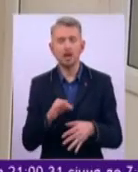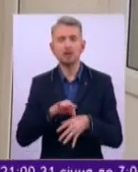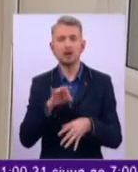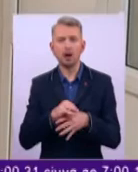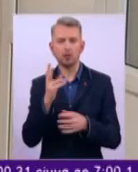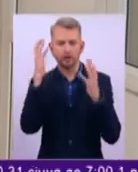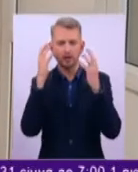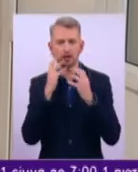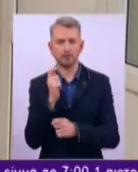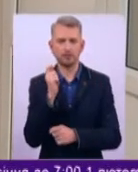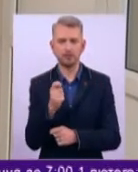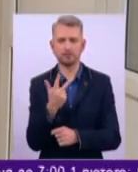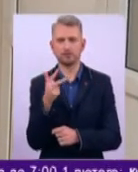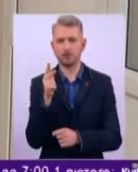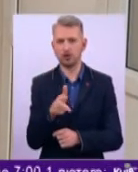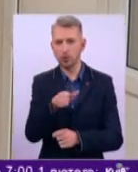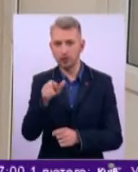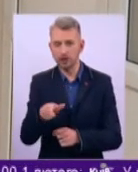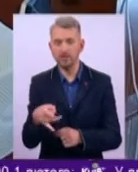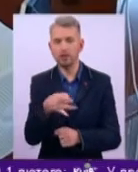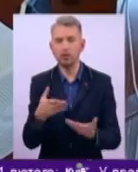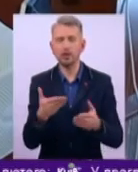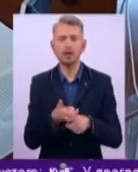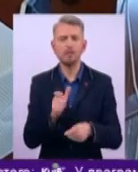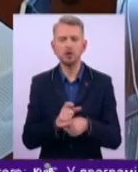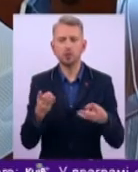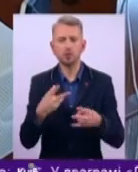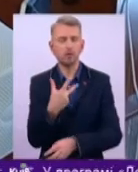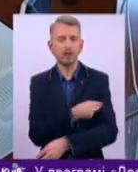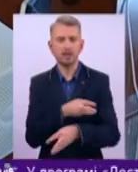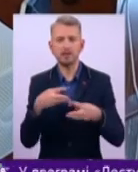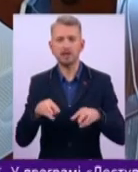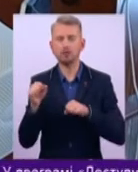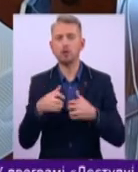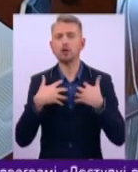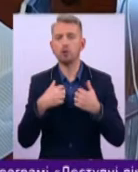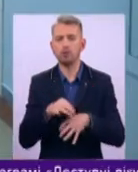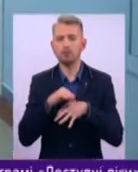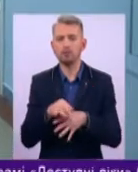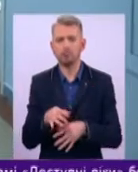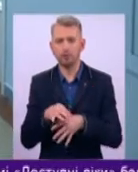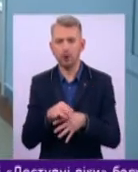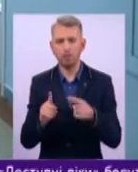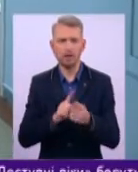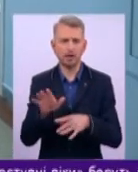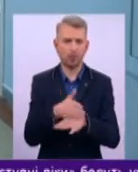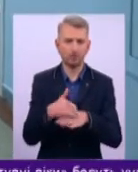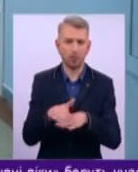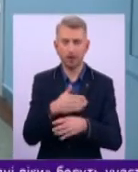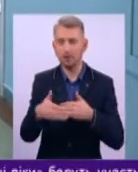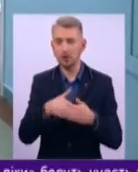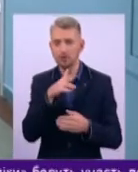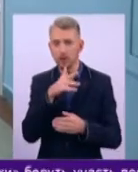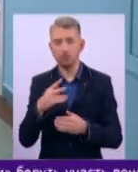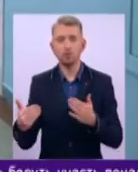майже 3000 осіб. У регіони, які найбільш потребують вакцини, Міністерство охорони здоров'я провело її перерозподіл. Найближчим часом